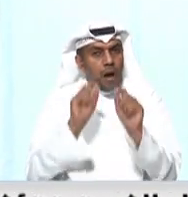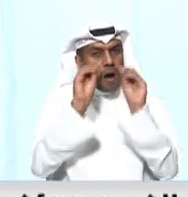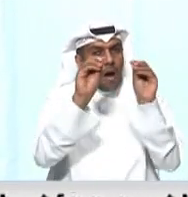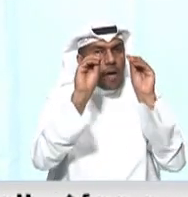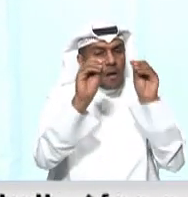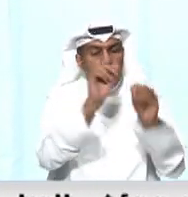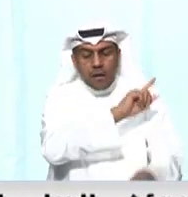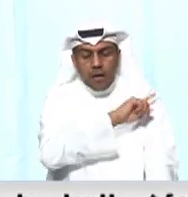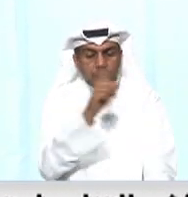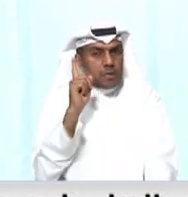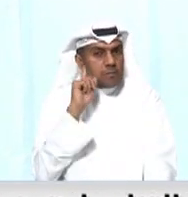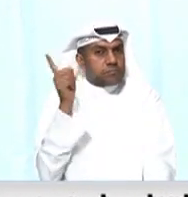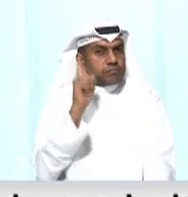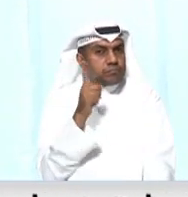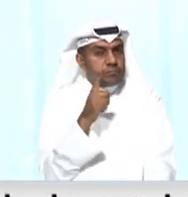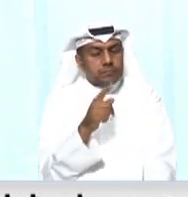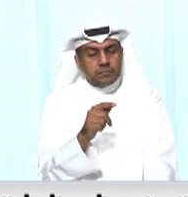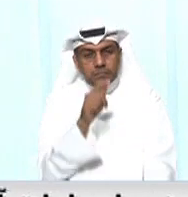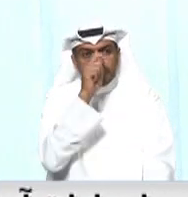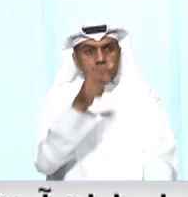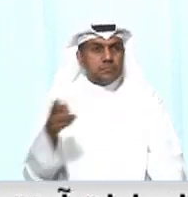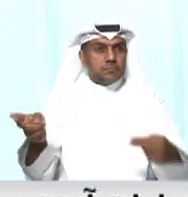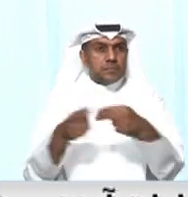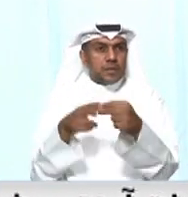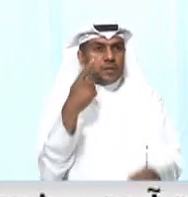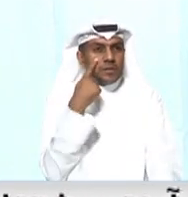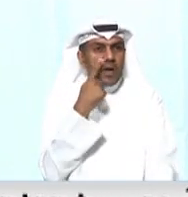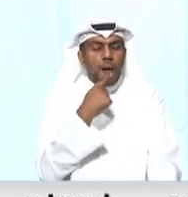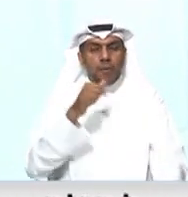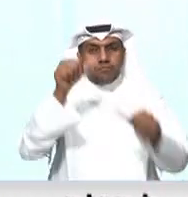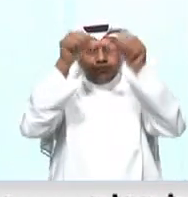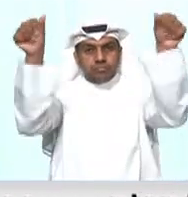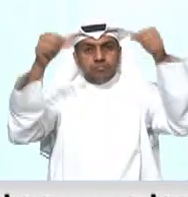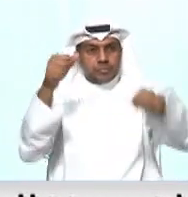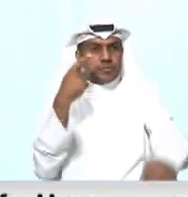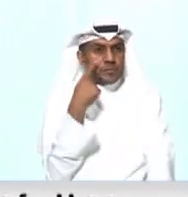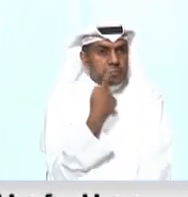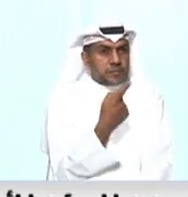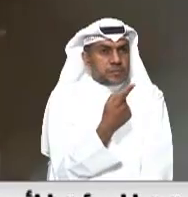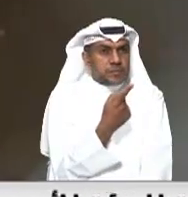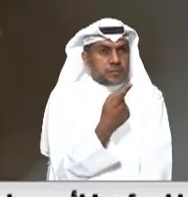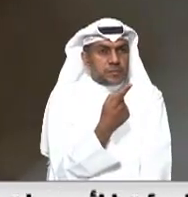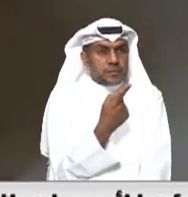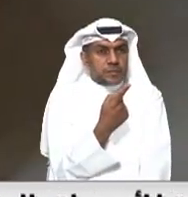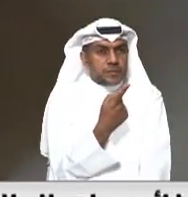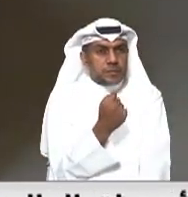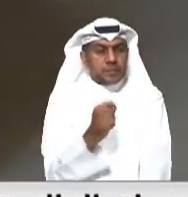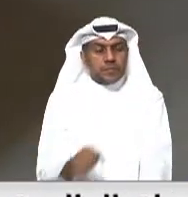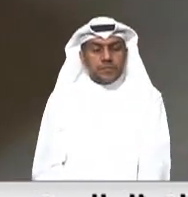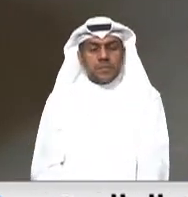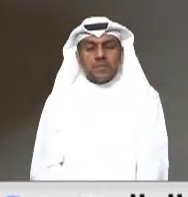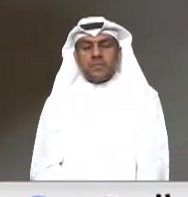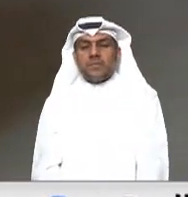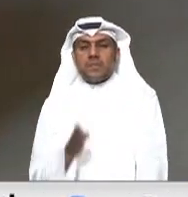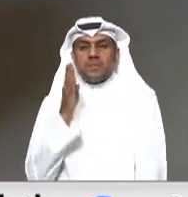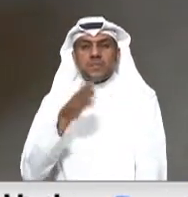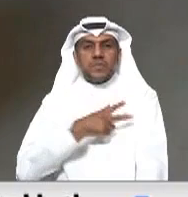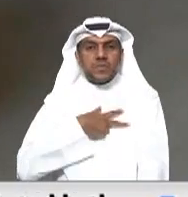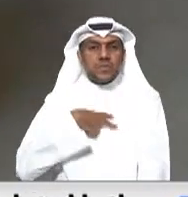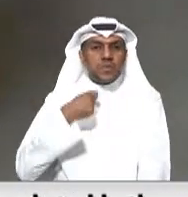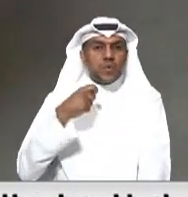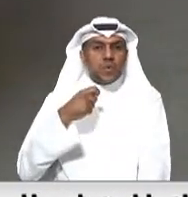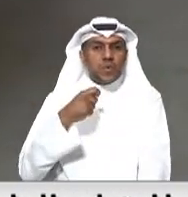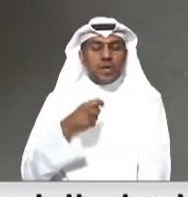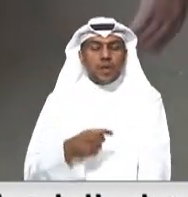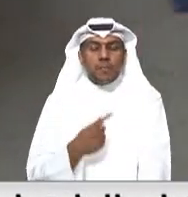المخالفه تشكل خطوره على الارواح والممتلكات والامن المجتمعي فان فرق التفتيش التابعه لقطاع